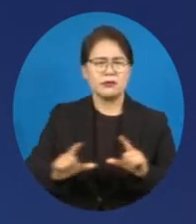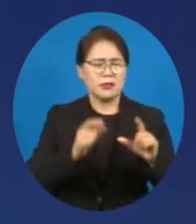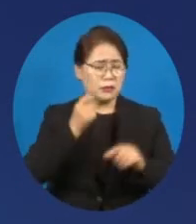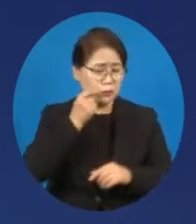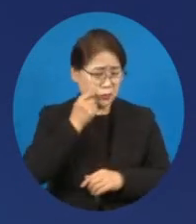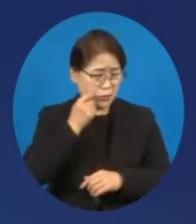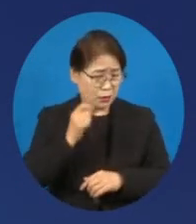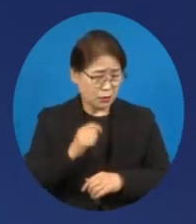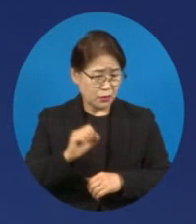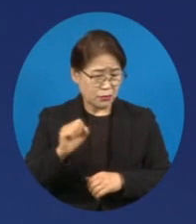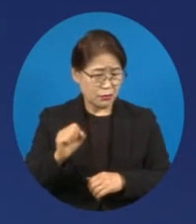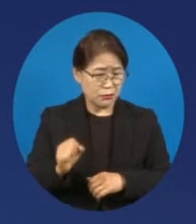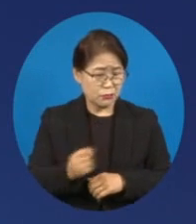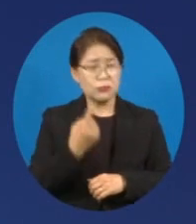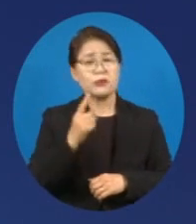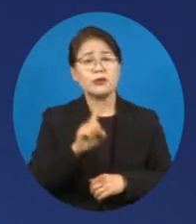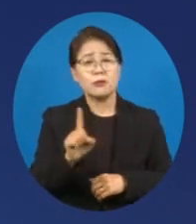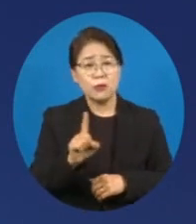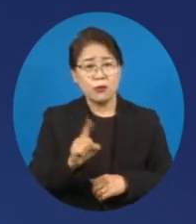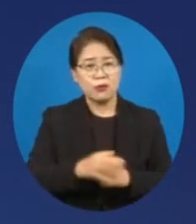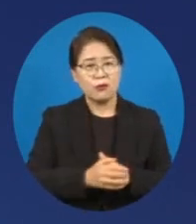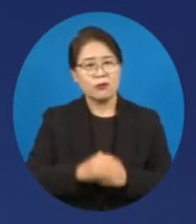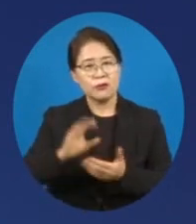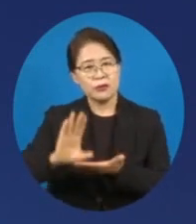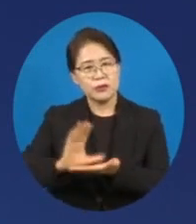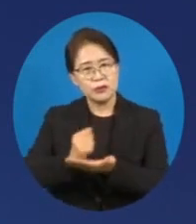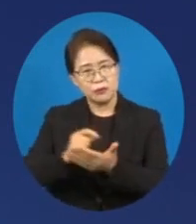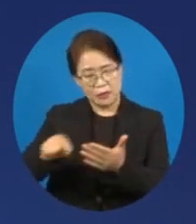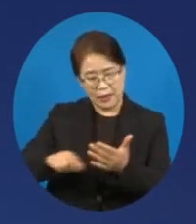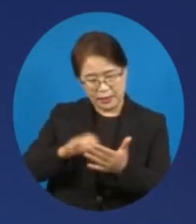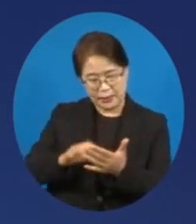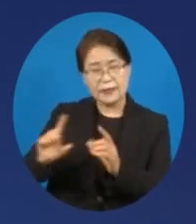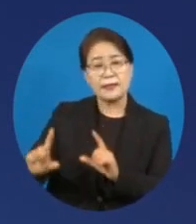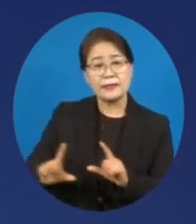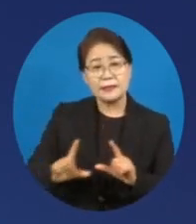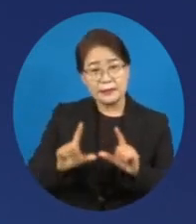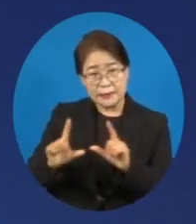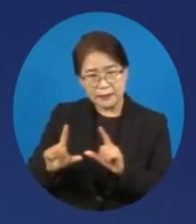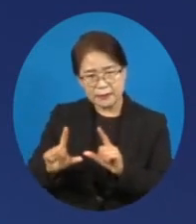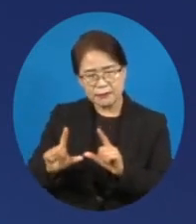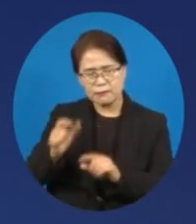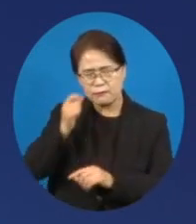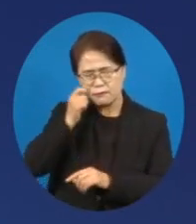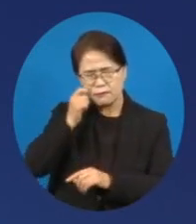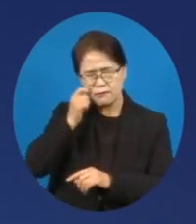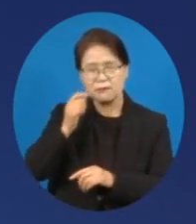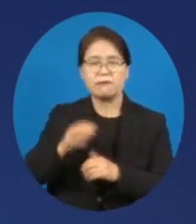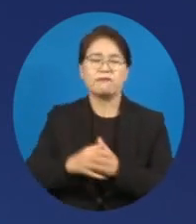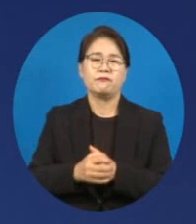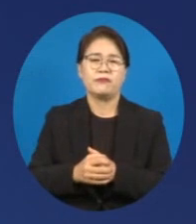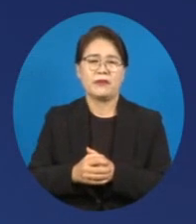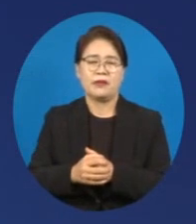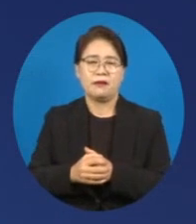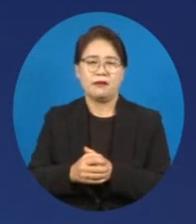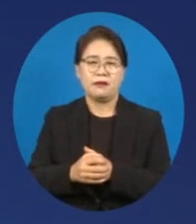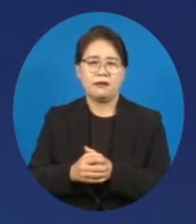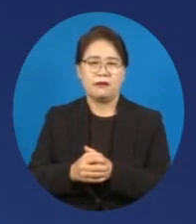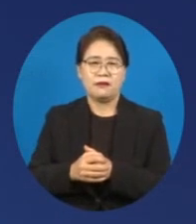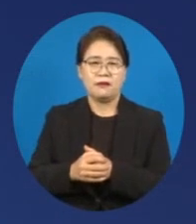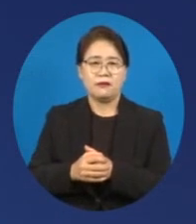그 이유가 뭘까요 그리스도 안에 거하는 삶을 살지 못하고 있기 때문에